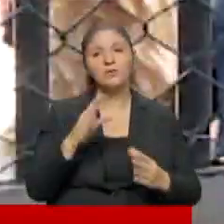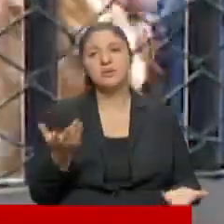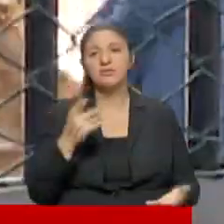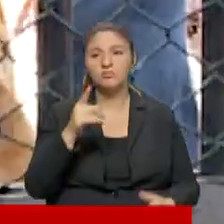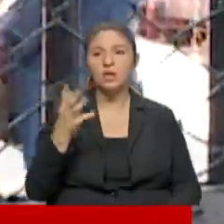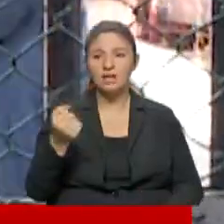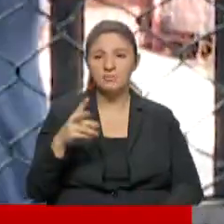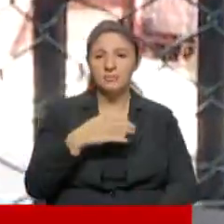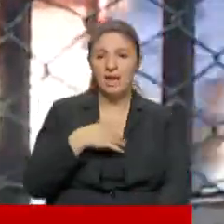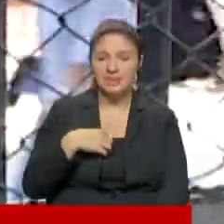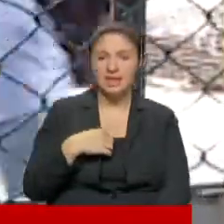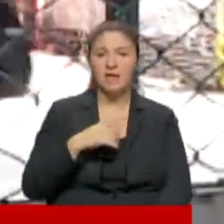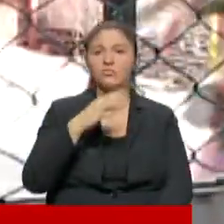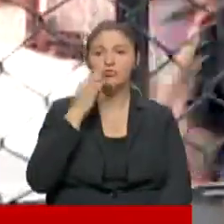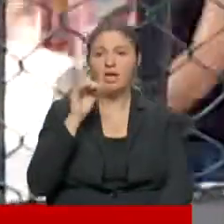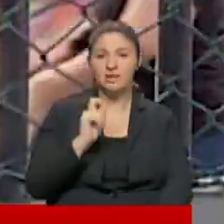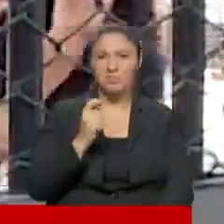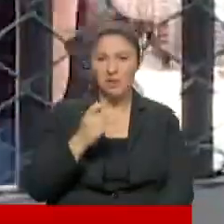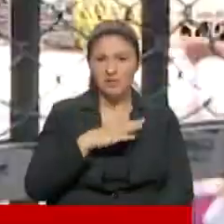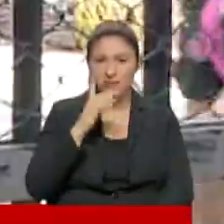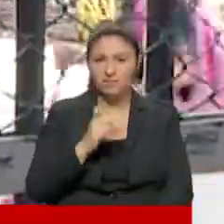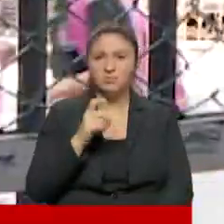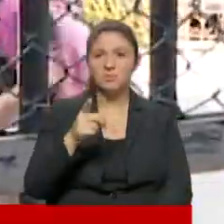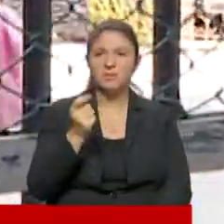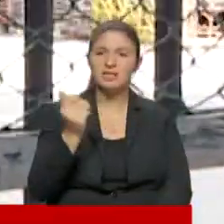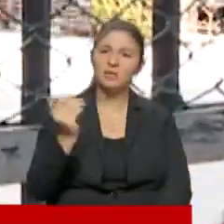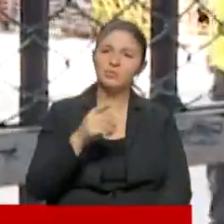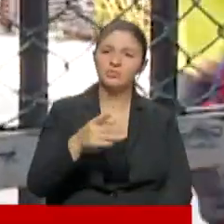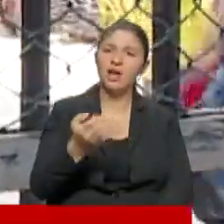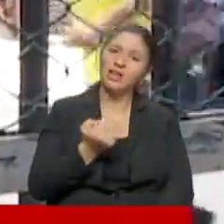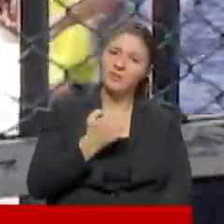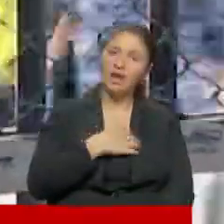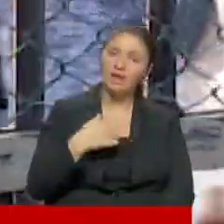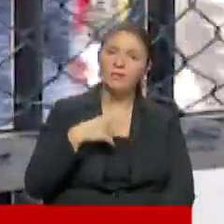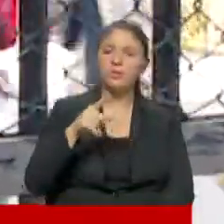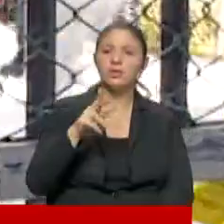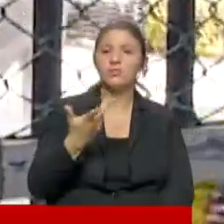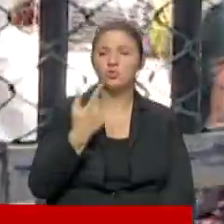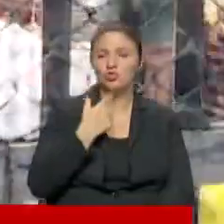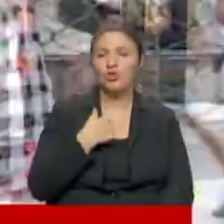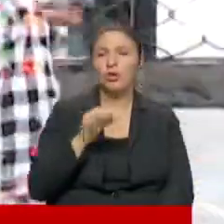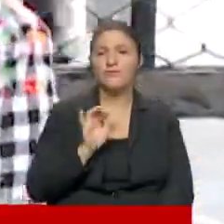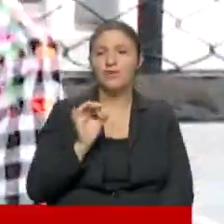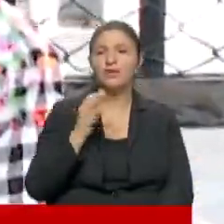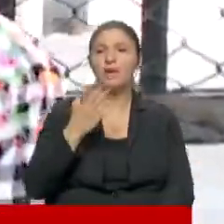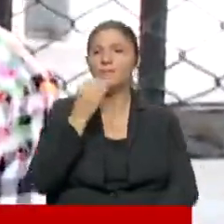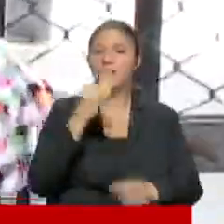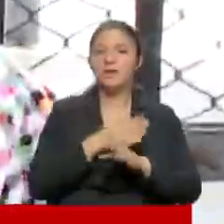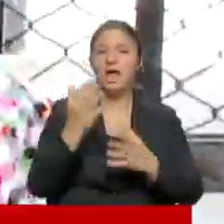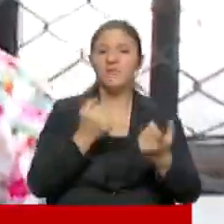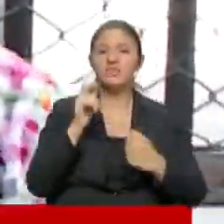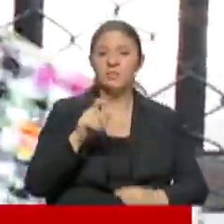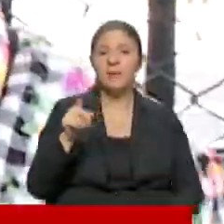maalesef. Bunu alabilir miyiz anne? Müsait mi durumumuz? Bu biraz daha uygun, bunu mu alalım anne? O tarz şeyler söylüyorlar. Markette